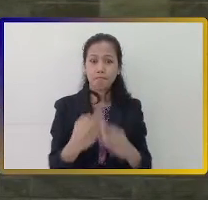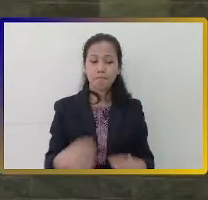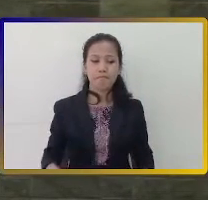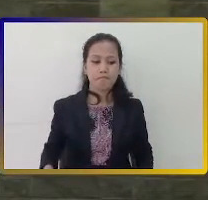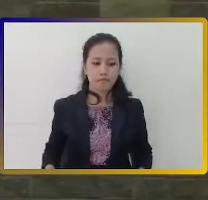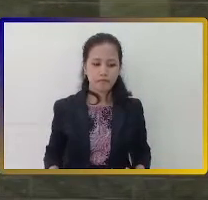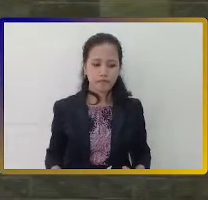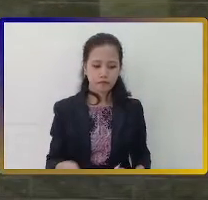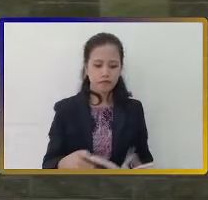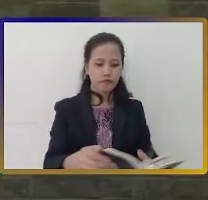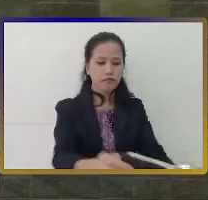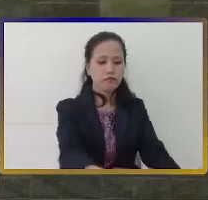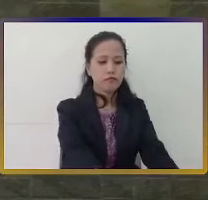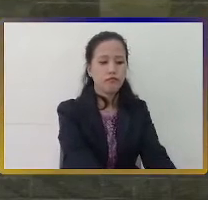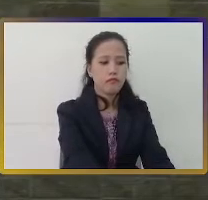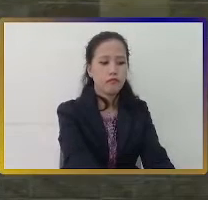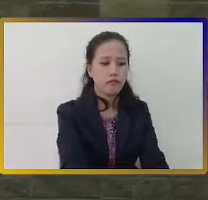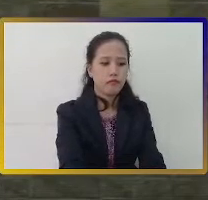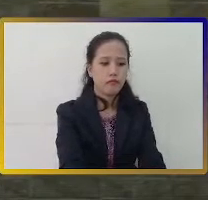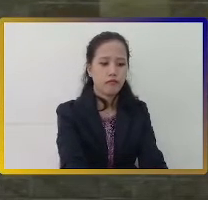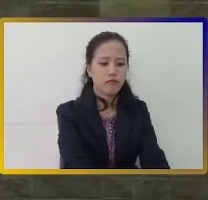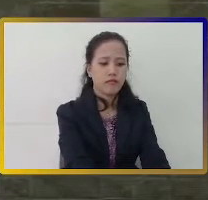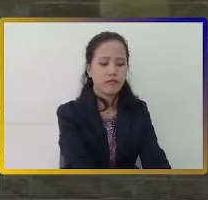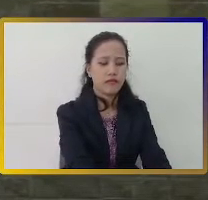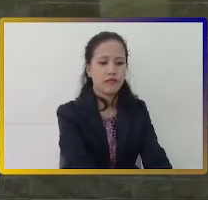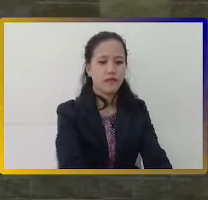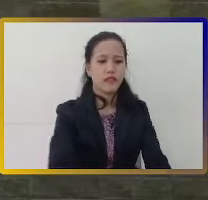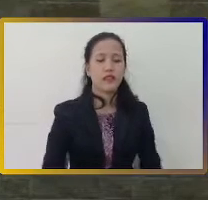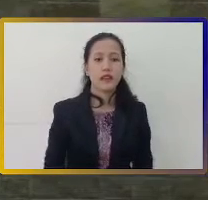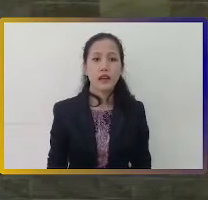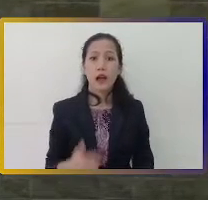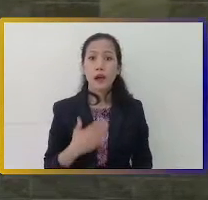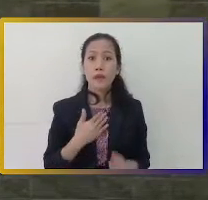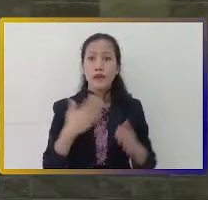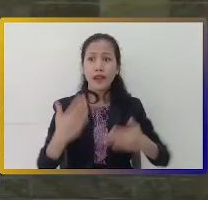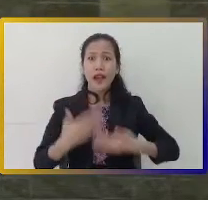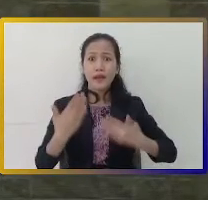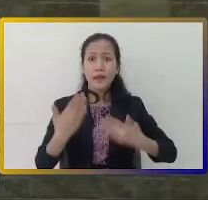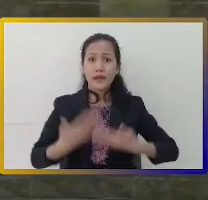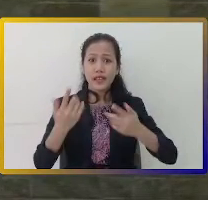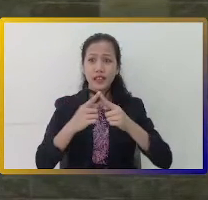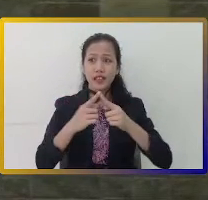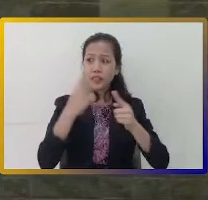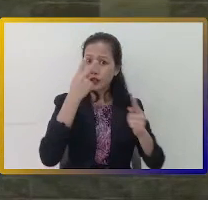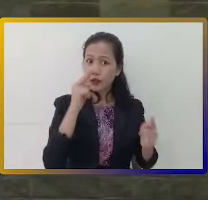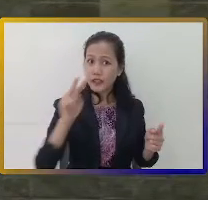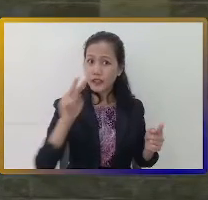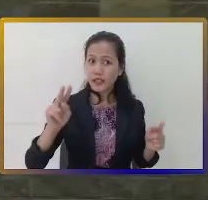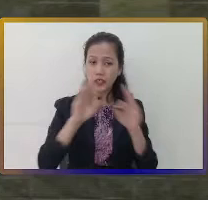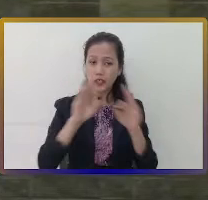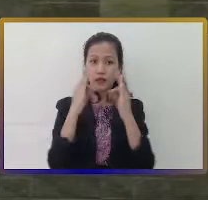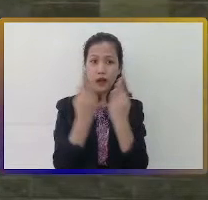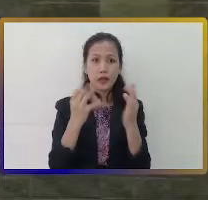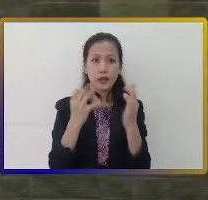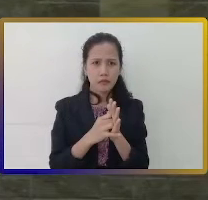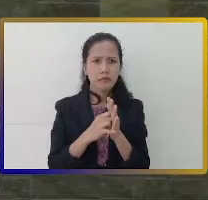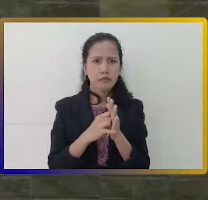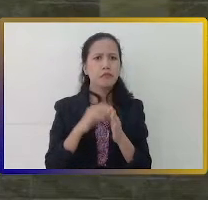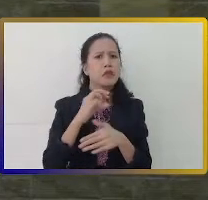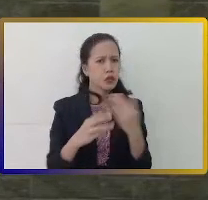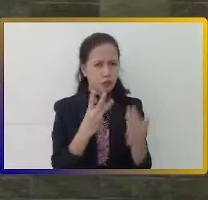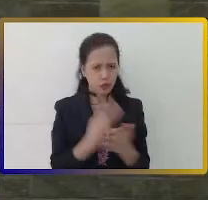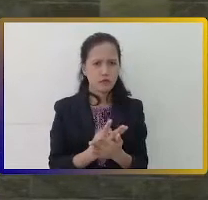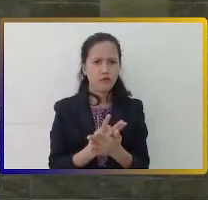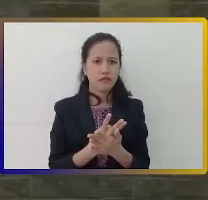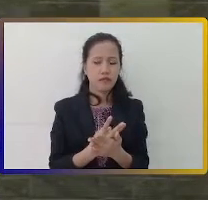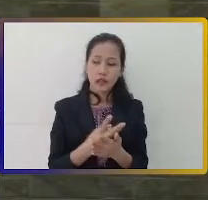a happy thing para sa akin na makakita po ng mga families na kompleto. The father is there, andun yung